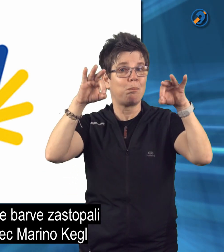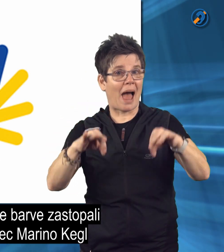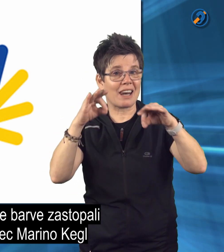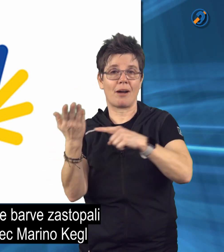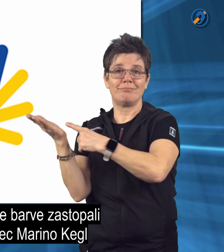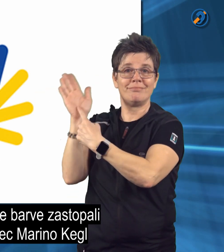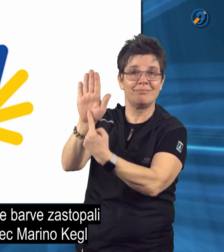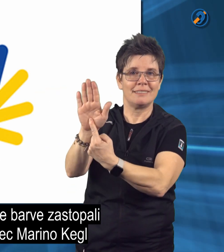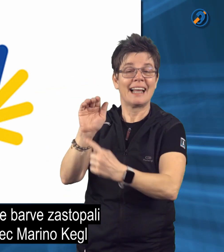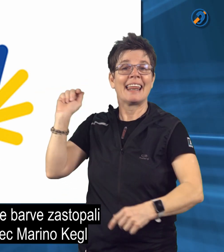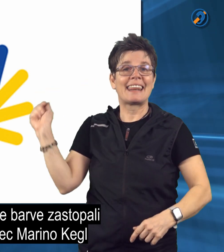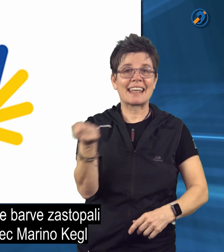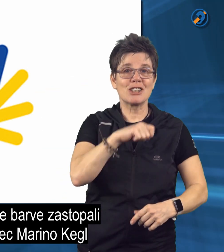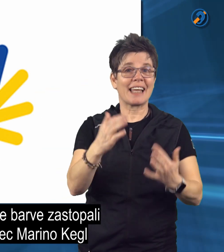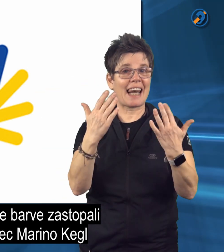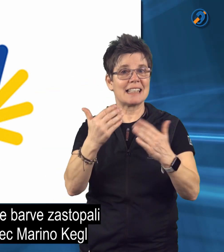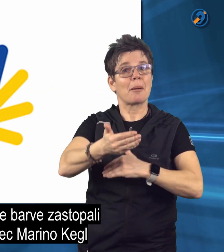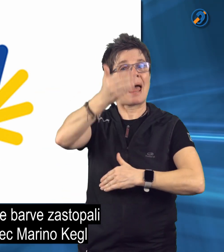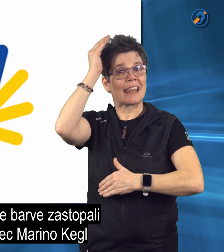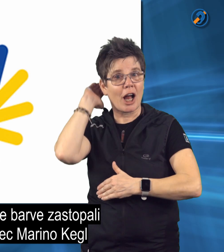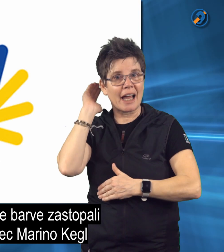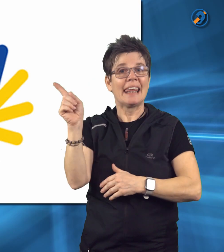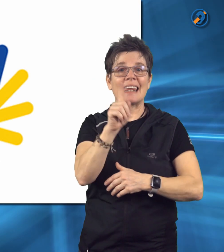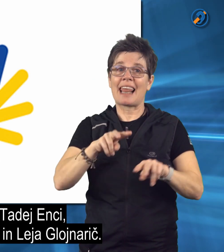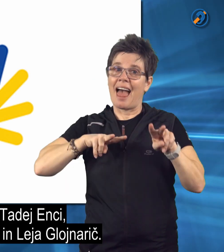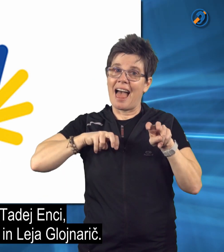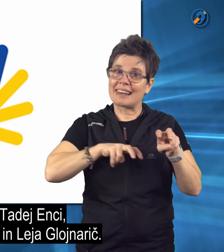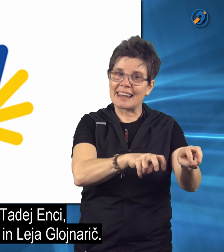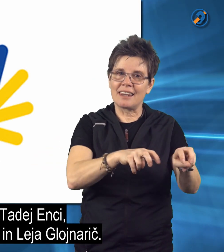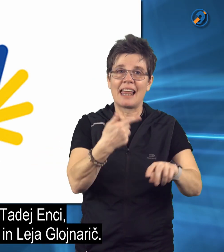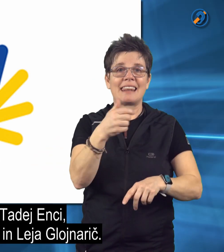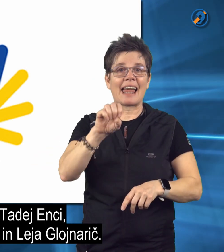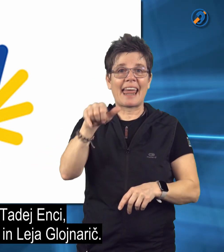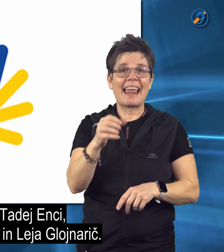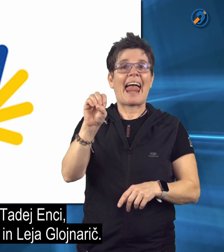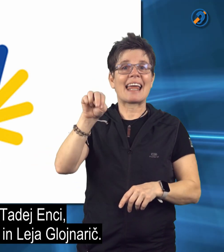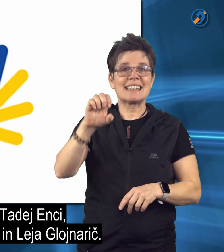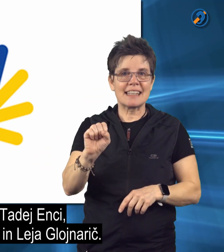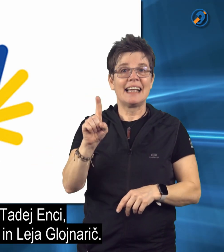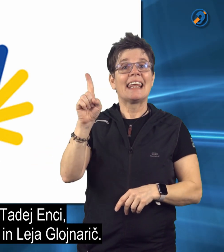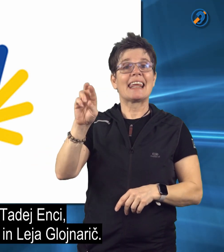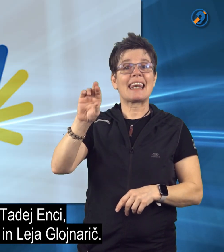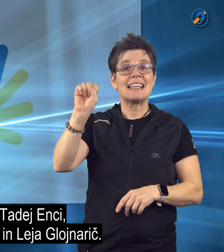barve zastopali teniški igralec Marino Kegl in atleti Tadej